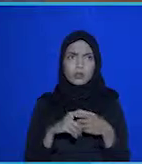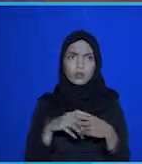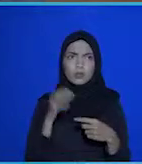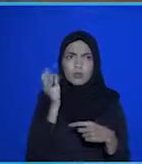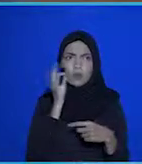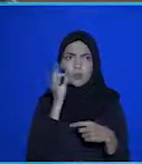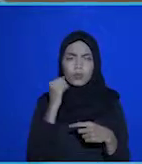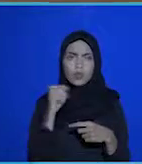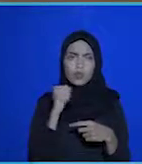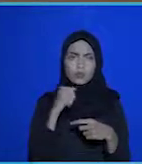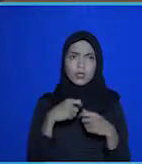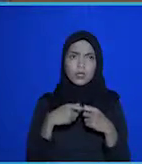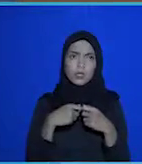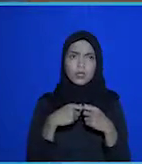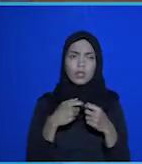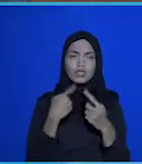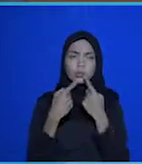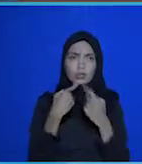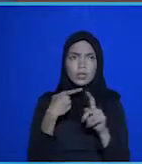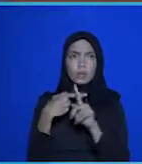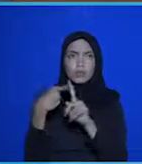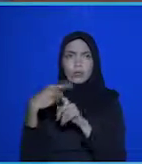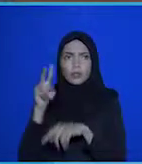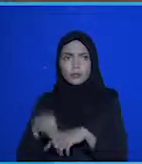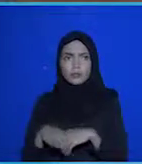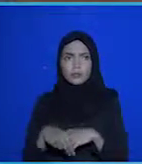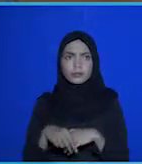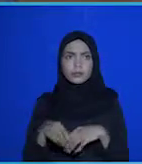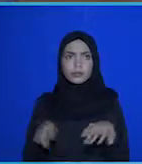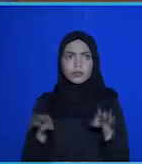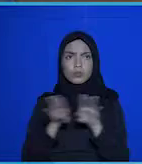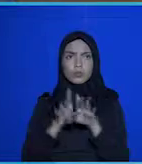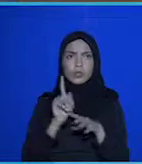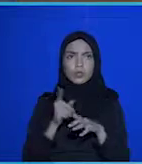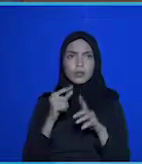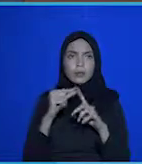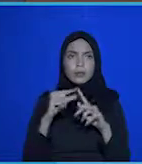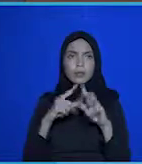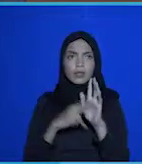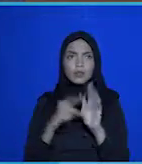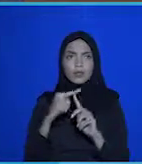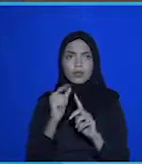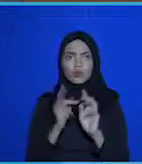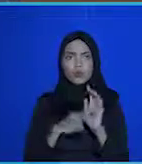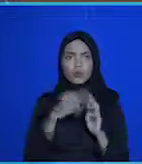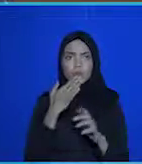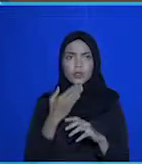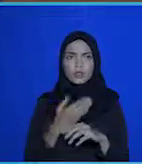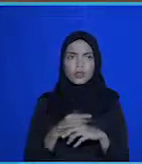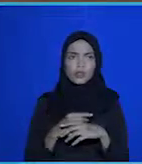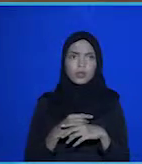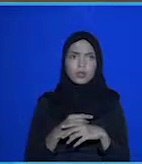mendera seluruh rakyat berduka. Mari ulurkan tangan bantu saudara kita, bersama hilangkan trauma